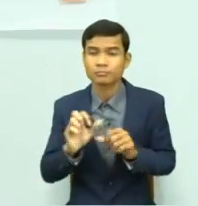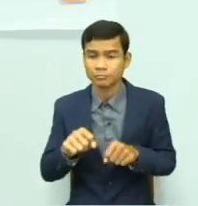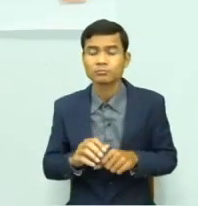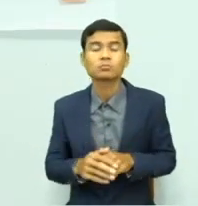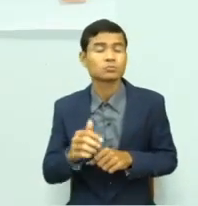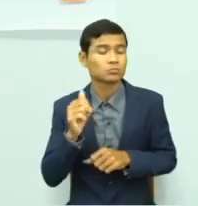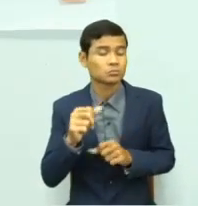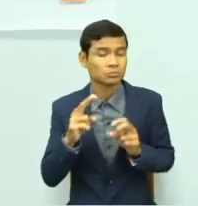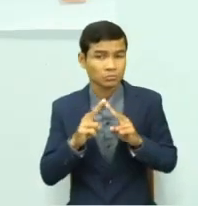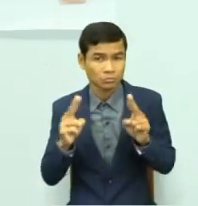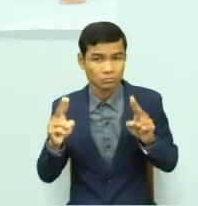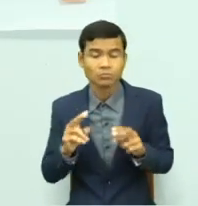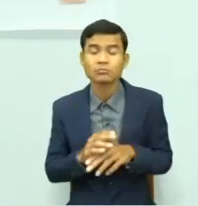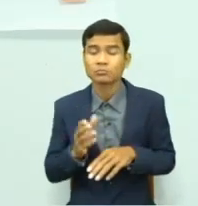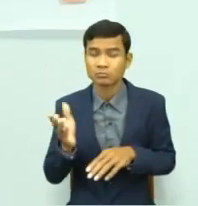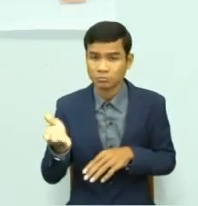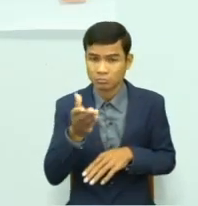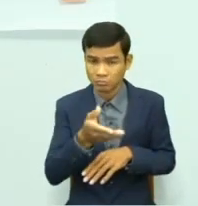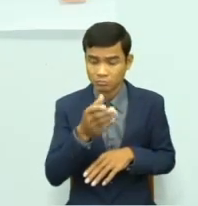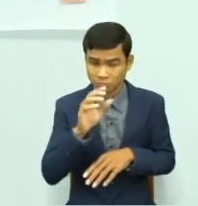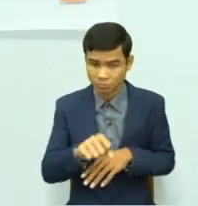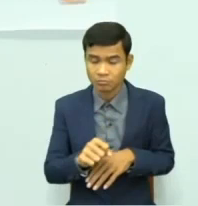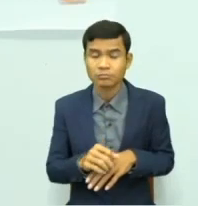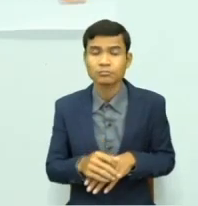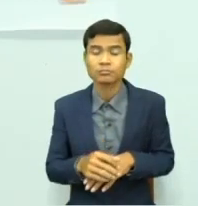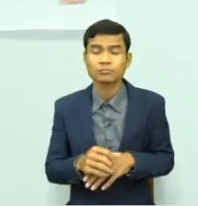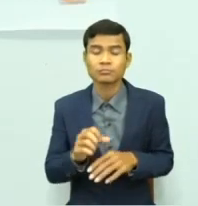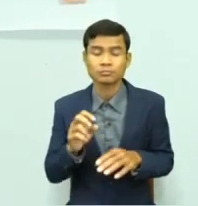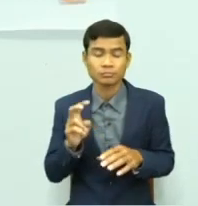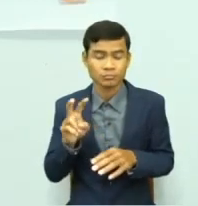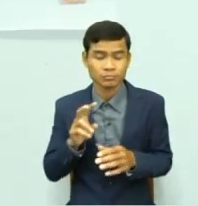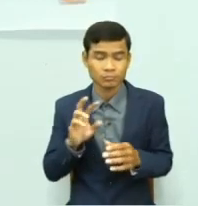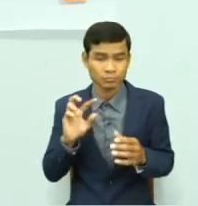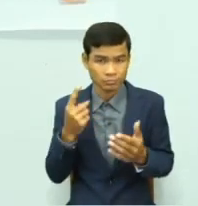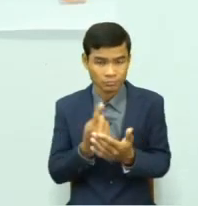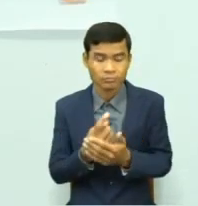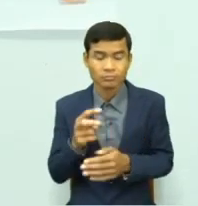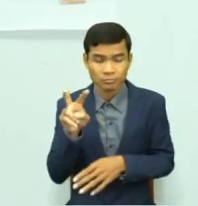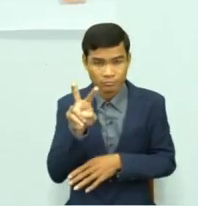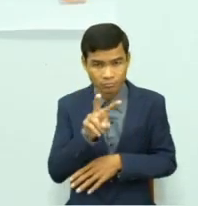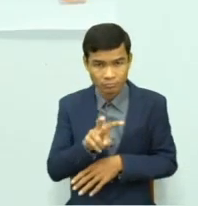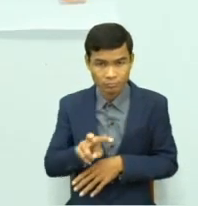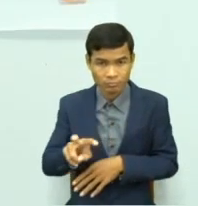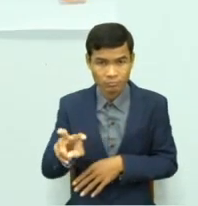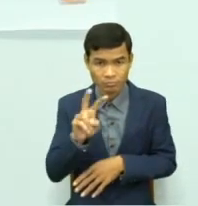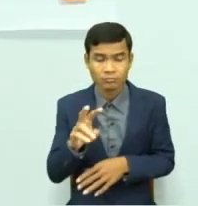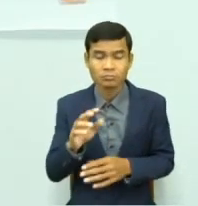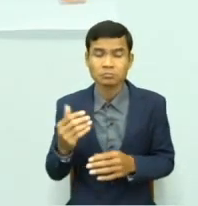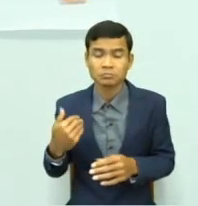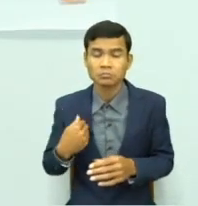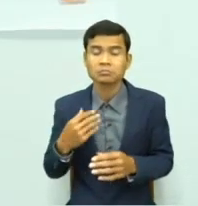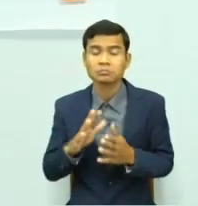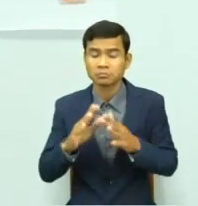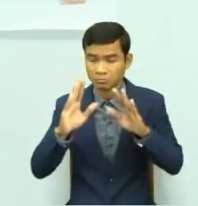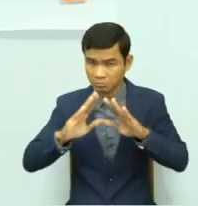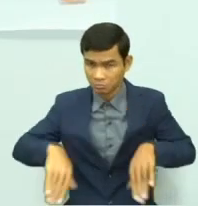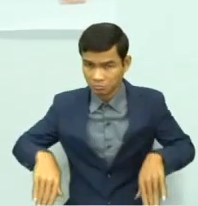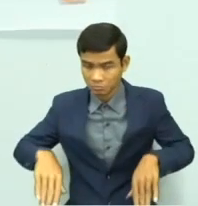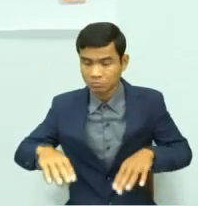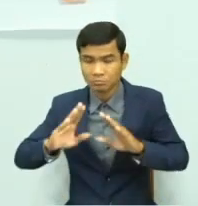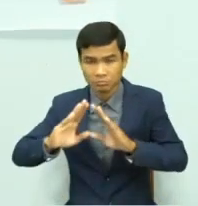chá là ổn à con cứ con trớ cho rùm thay rẻ xá chá đôi mình bầm phlech bầm